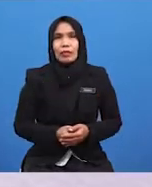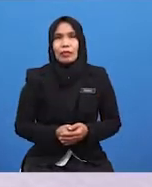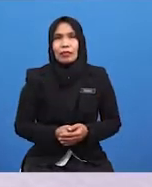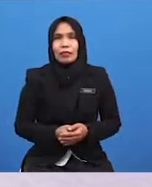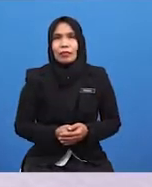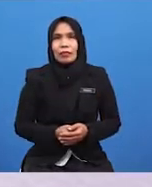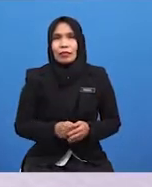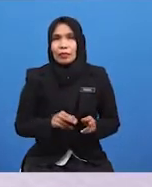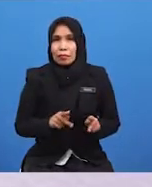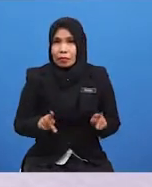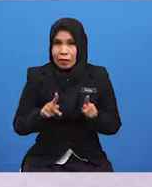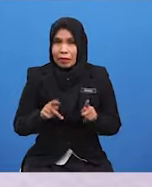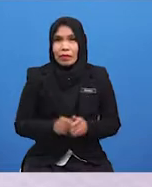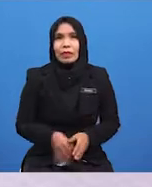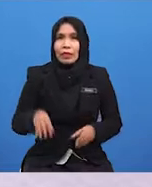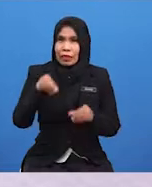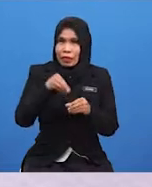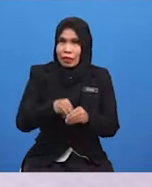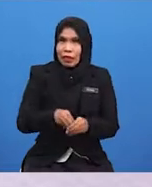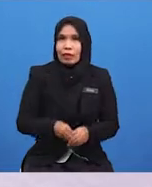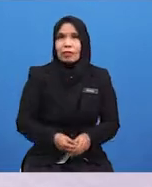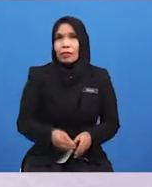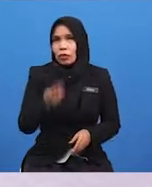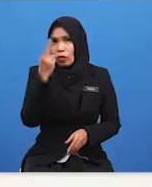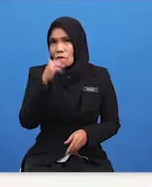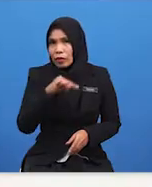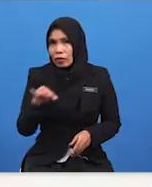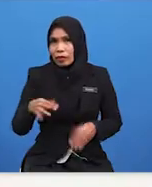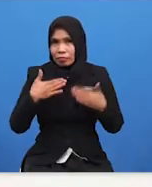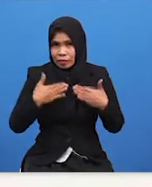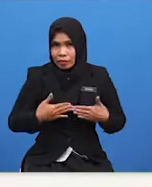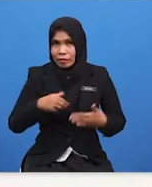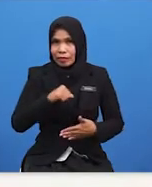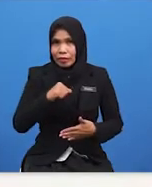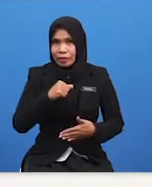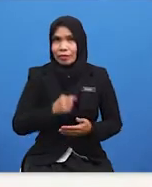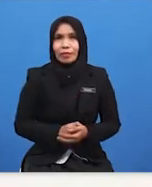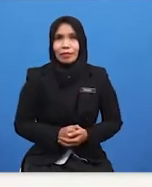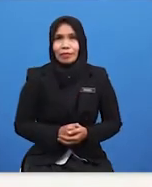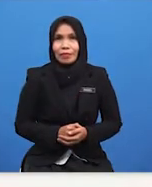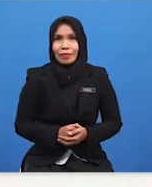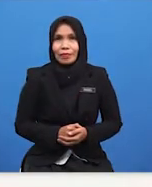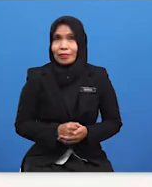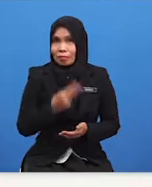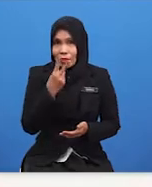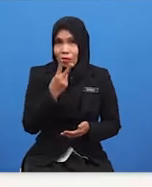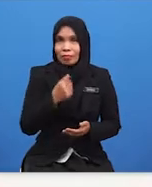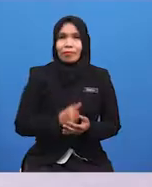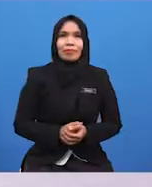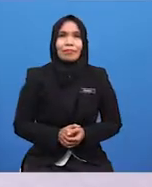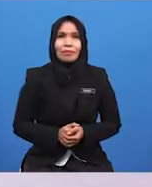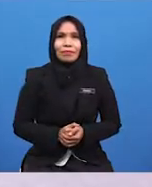dalam hormati diri sendiri Mimi lihat situasi